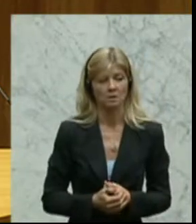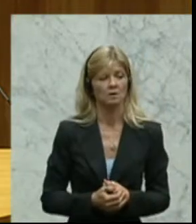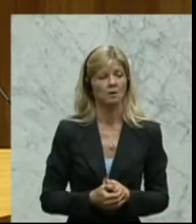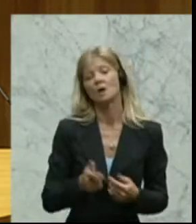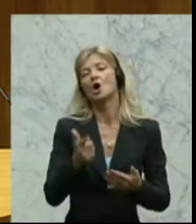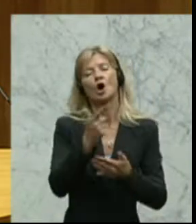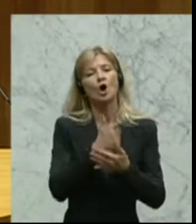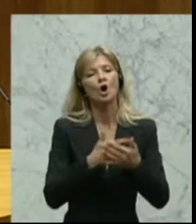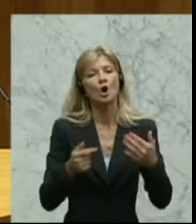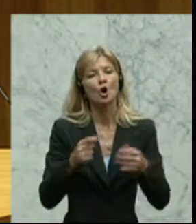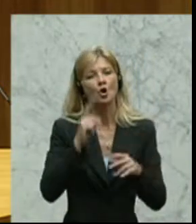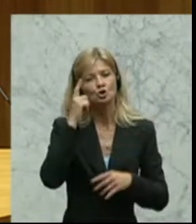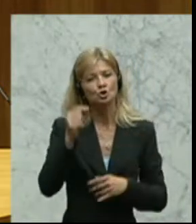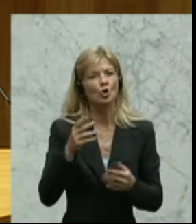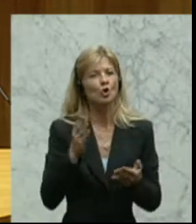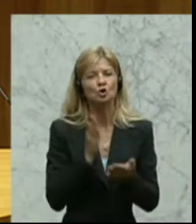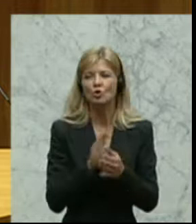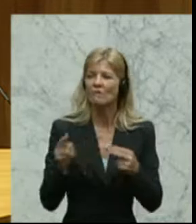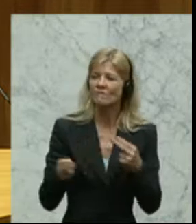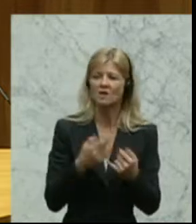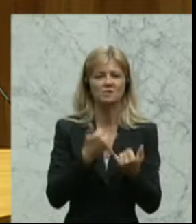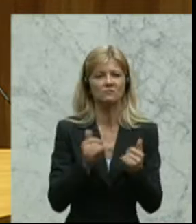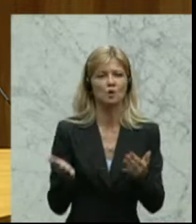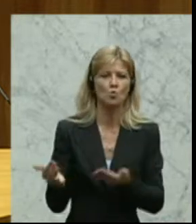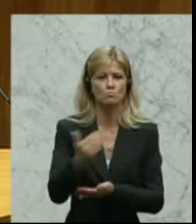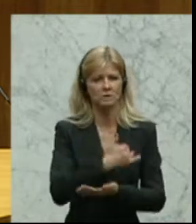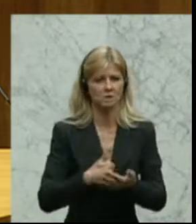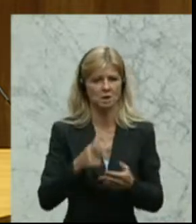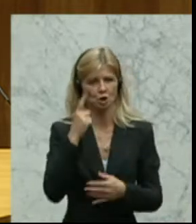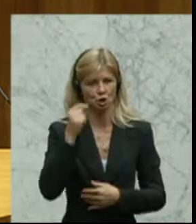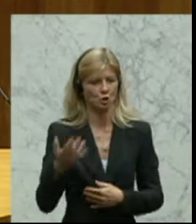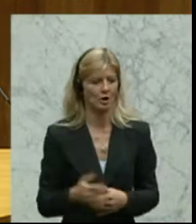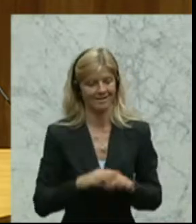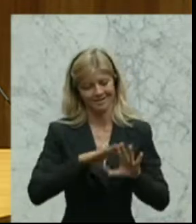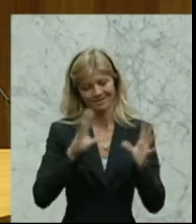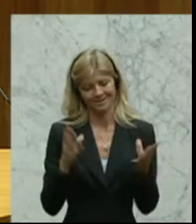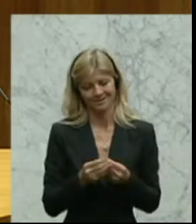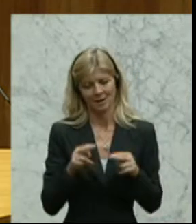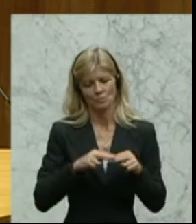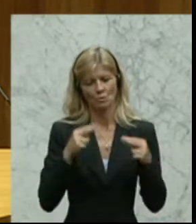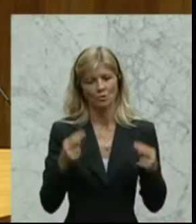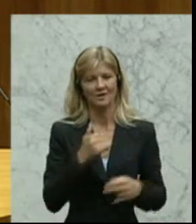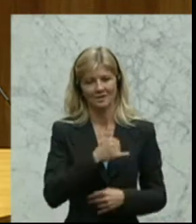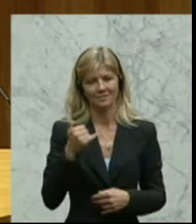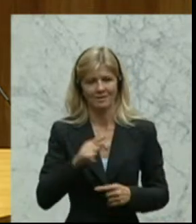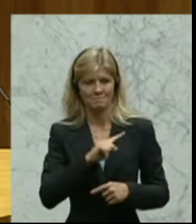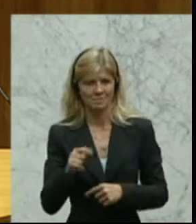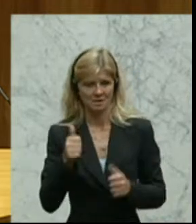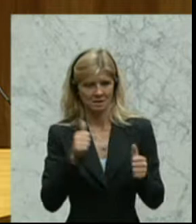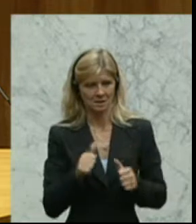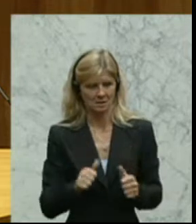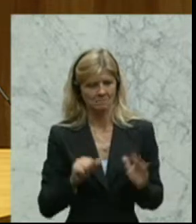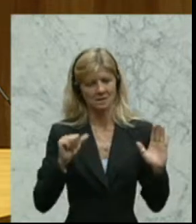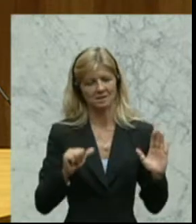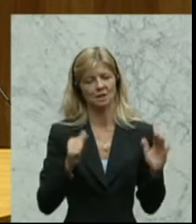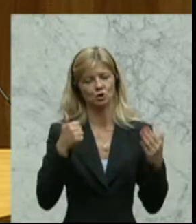erreicht. Insgesamt hat der Bund von Jänner bis Dezember 2013 76,37 Milliarden